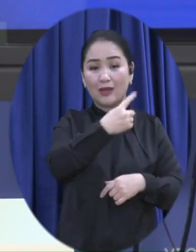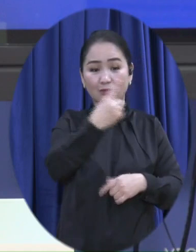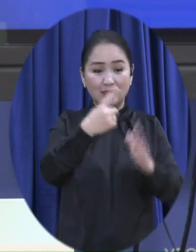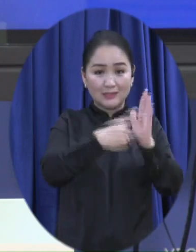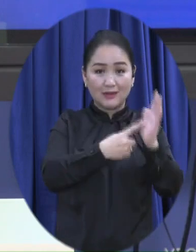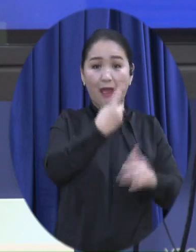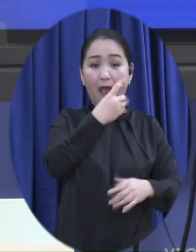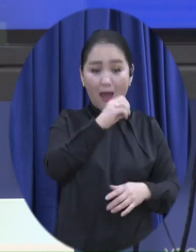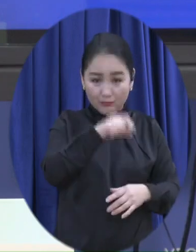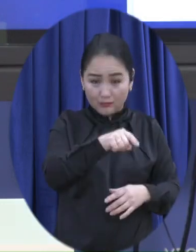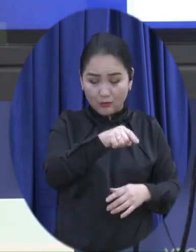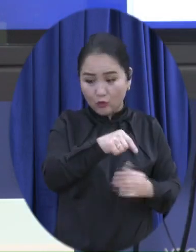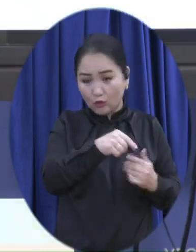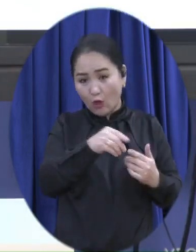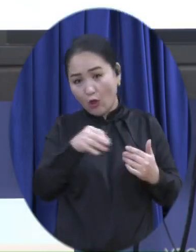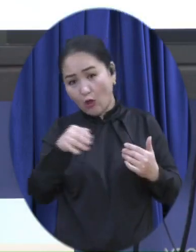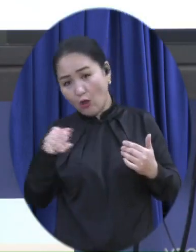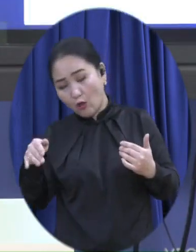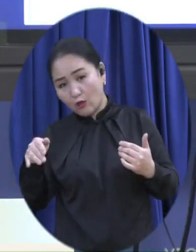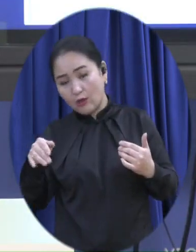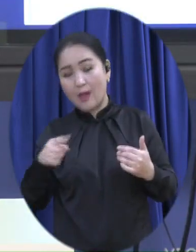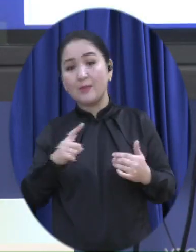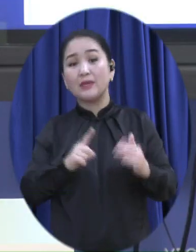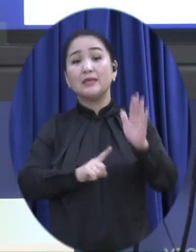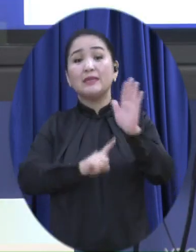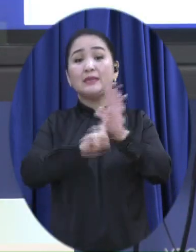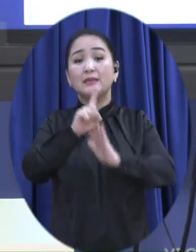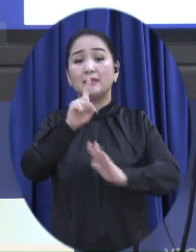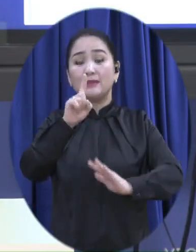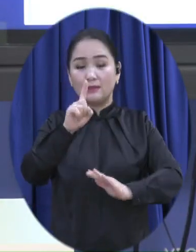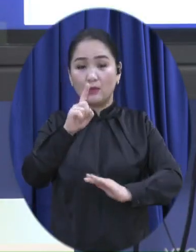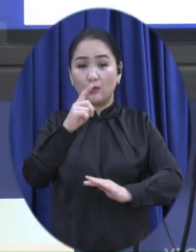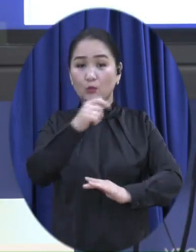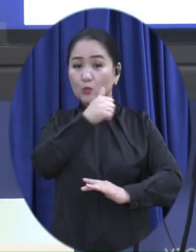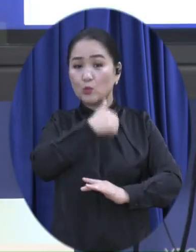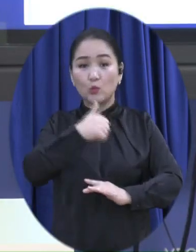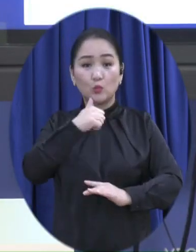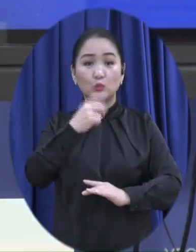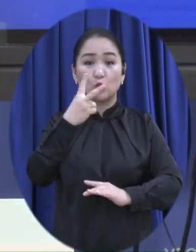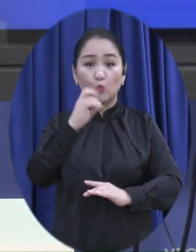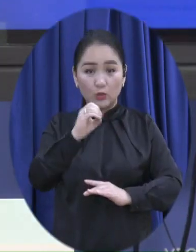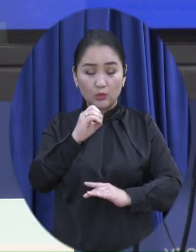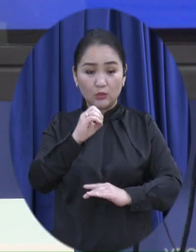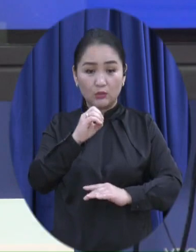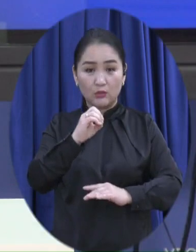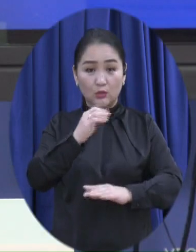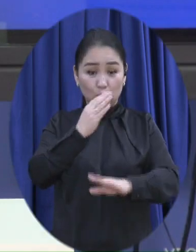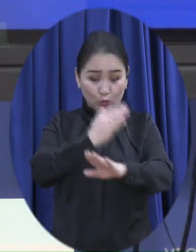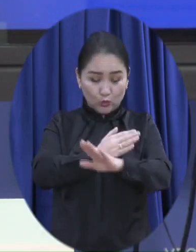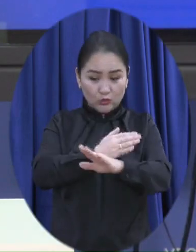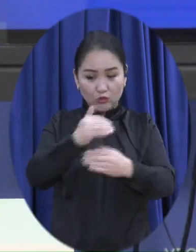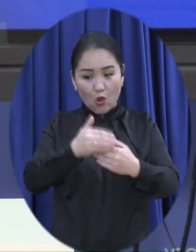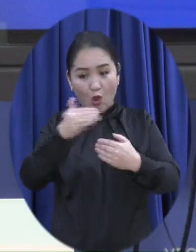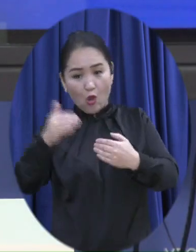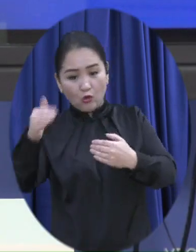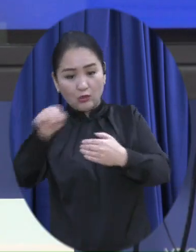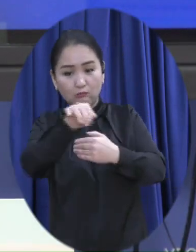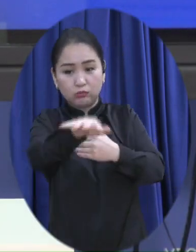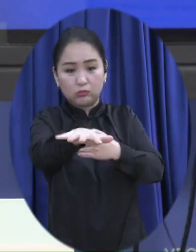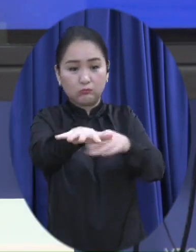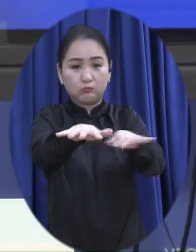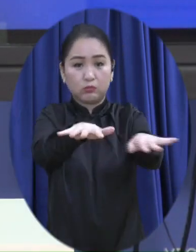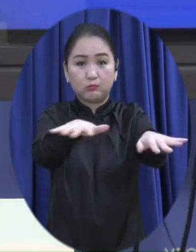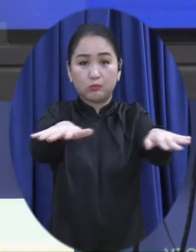хүртэл явж байна. Эхний нэг нуусын хугацаа бол дууссан ч тэндээсээ хойшоо хойшоогоо өвчл гараад байгаа учраас халдварын хариу арга хэмжээний